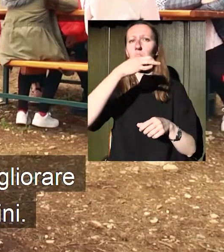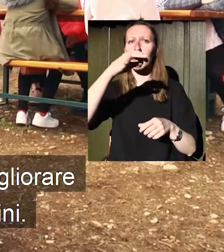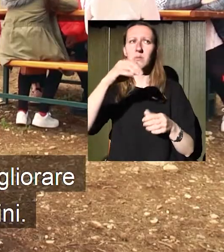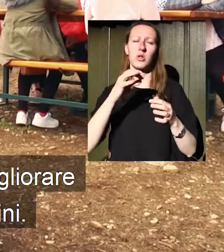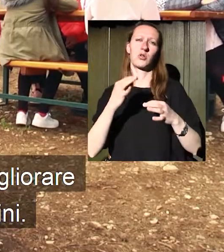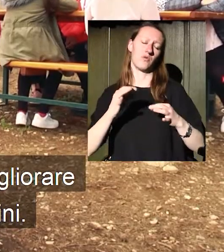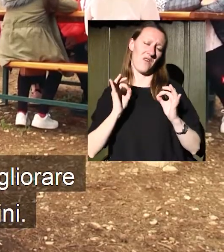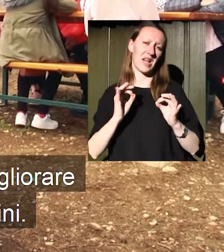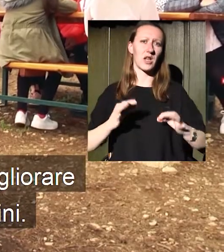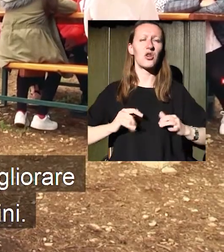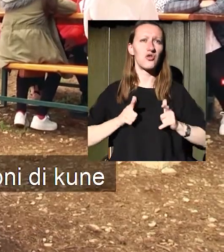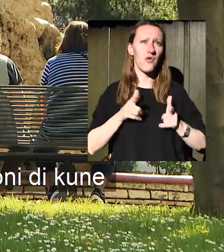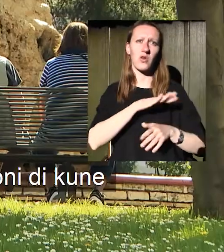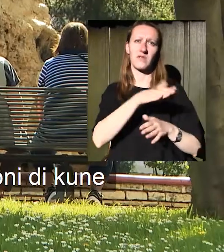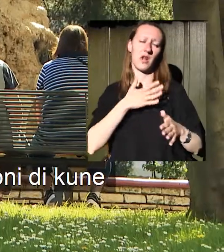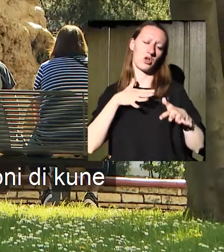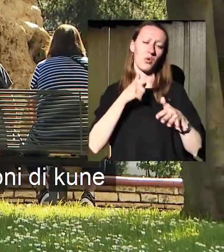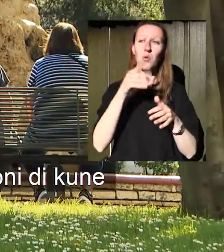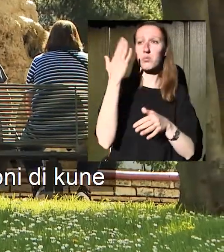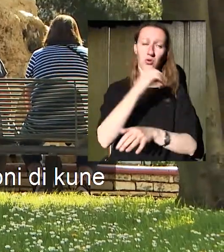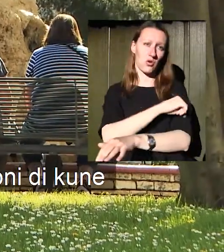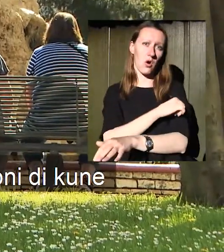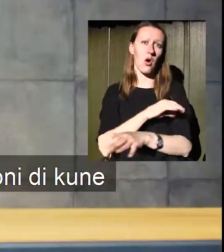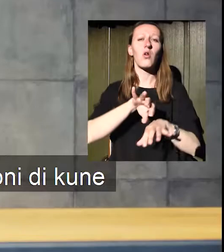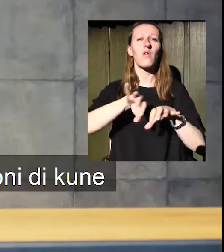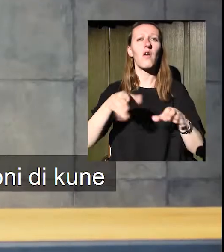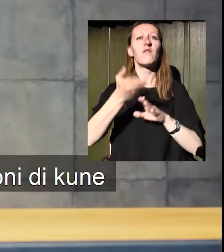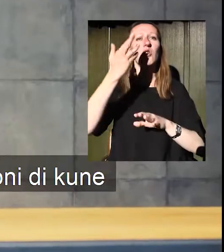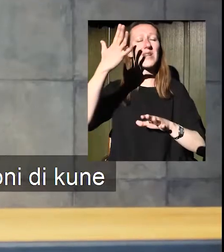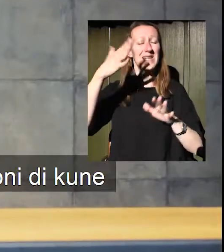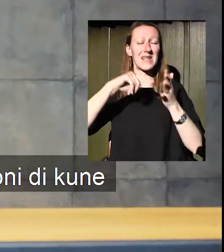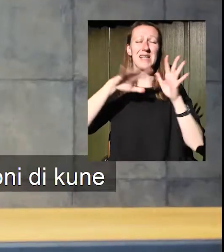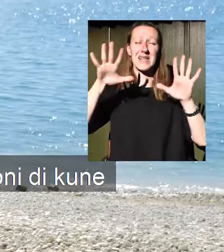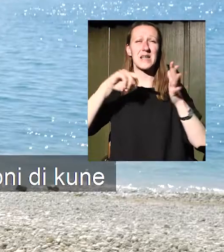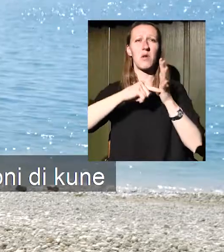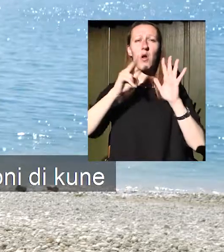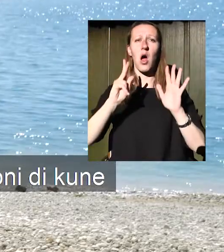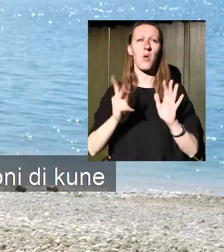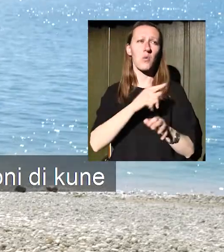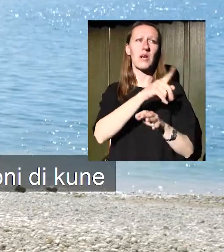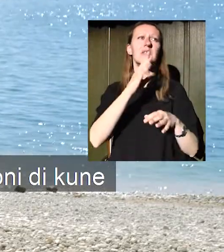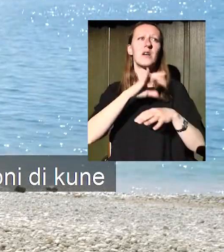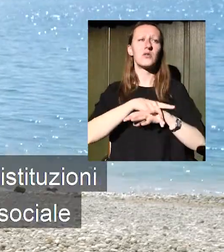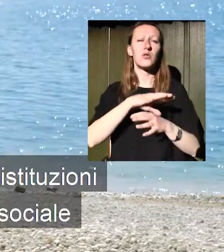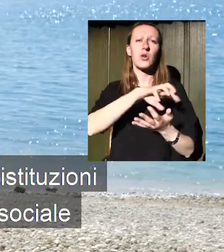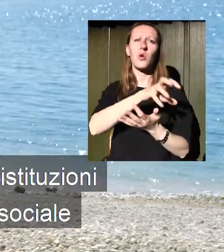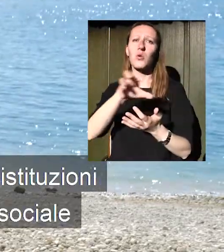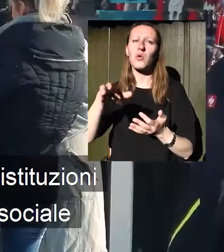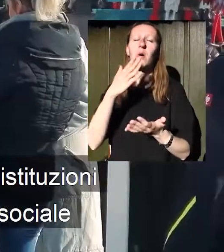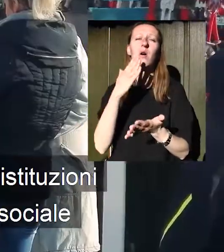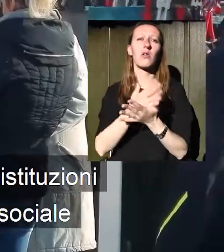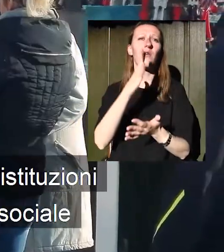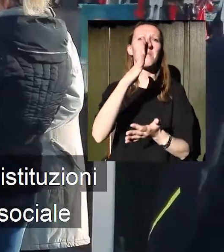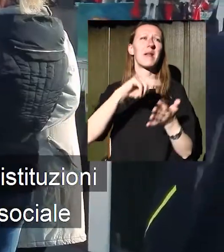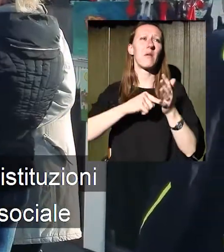kvalitete života svih naših sugrađana. U prošloj godini izdvojili smo više od 10 milijuna kuna pomoći za najranjivijim socijalnim skupinama, gotovo 5